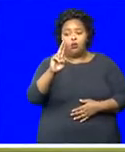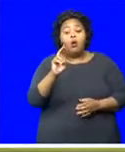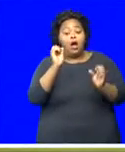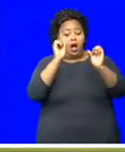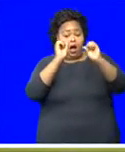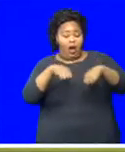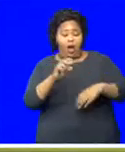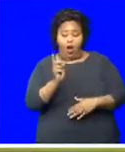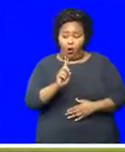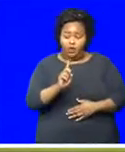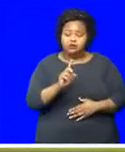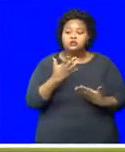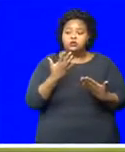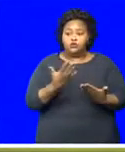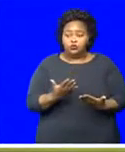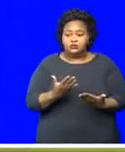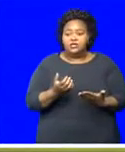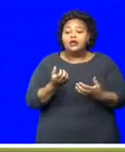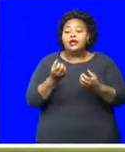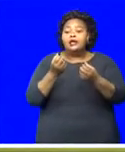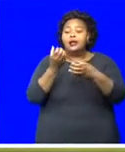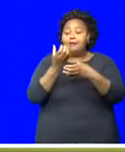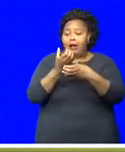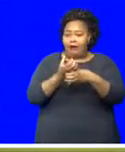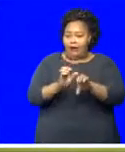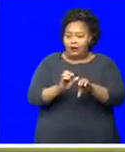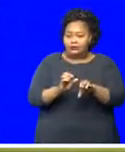alelivekati sale aniketwa imvume tekuthi